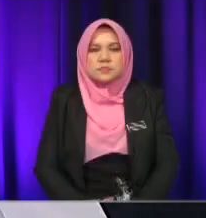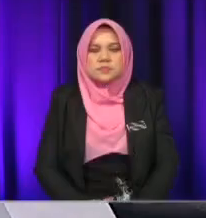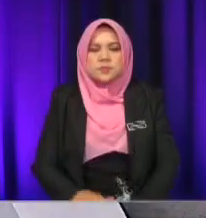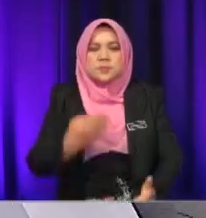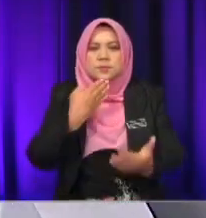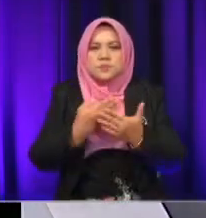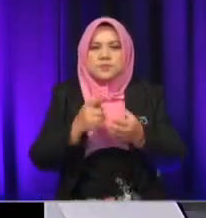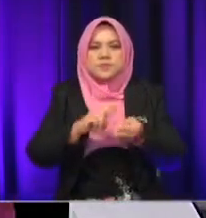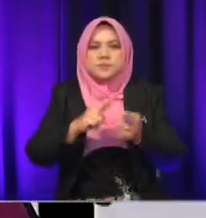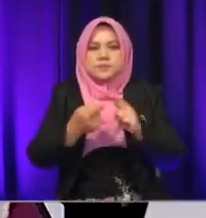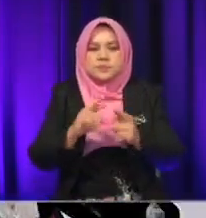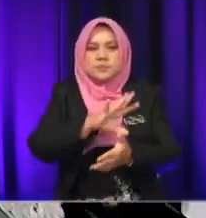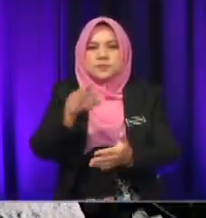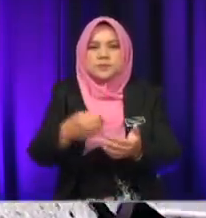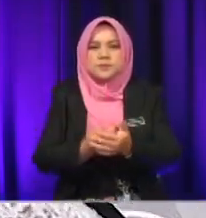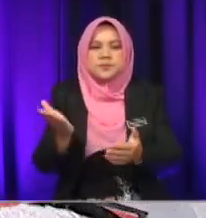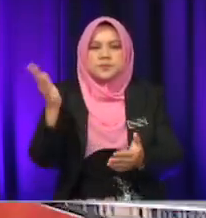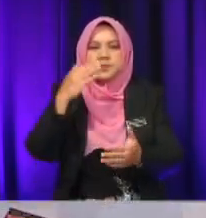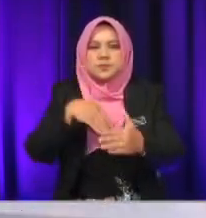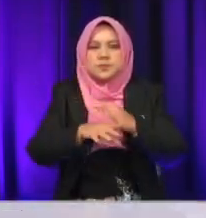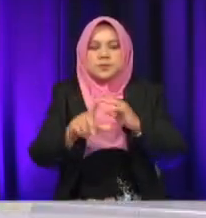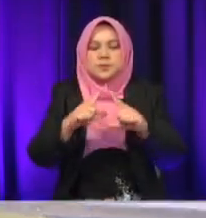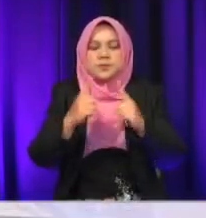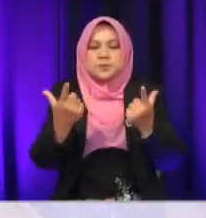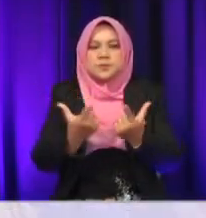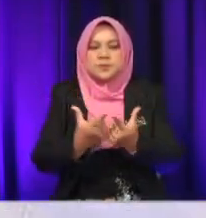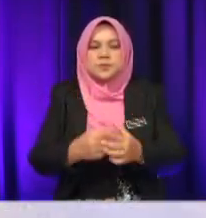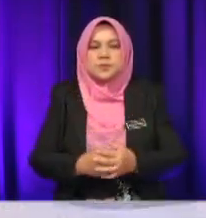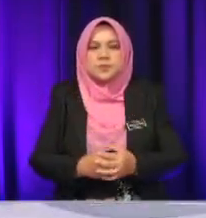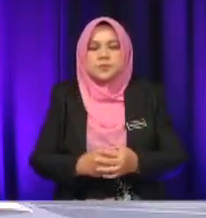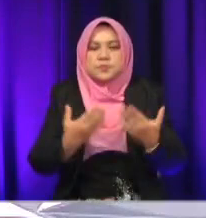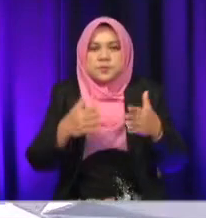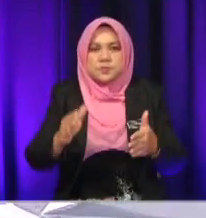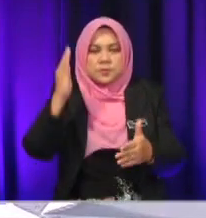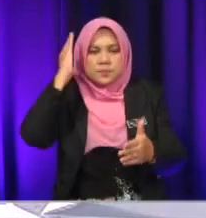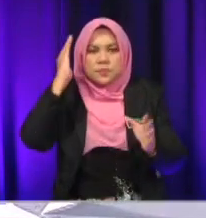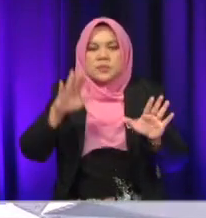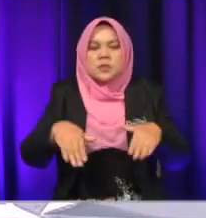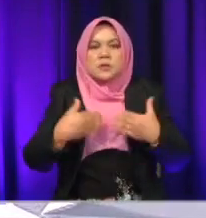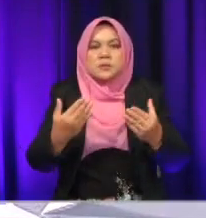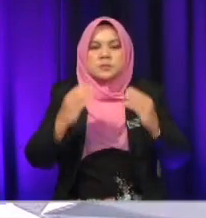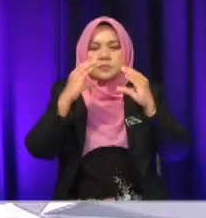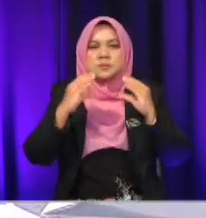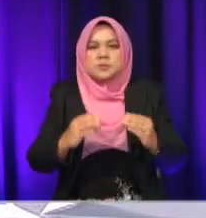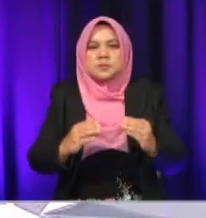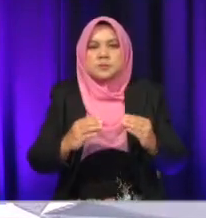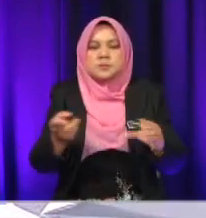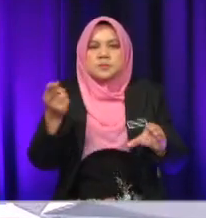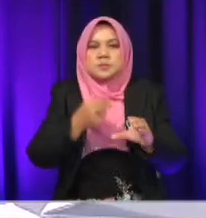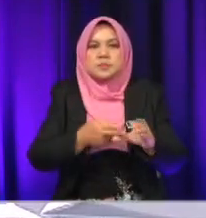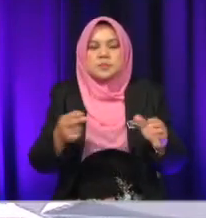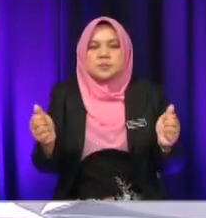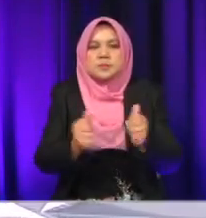Baiklah rakan-rakan semua, jom kita masuk ke kelas. Pada kali ini kita dah tahu bagaimana kaedah yang terlibat